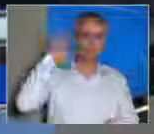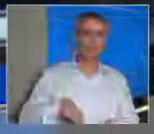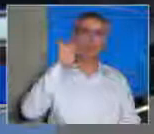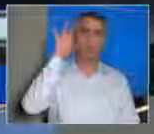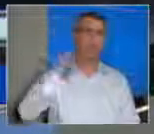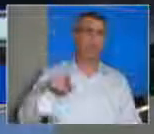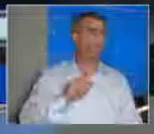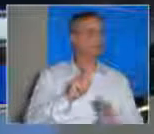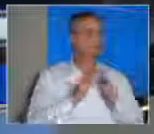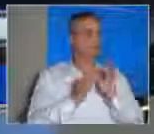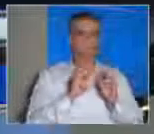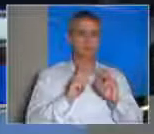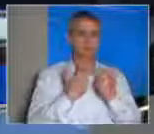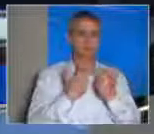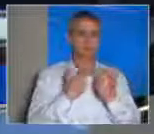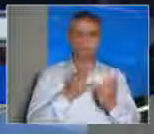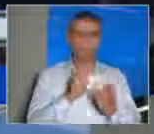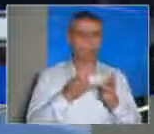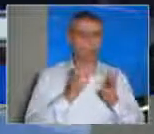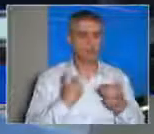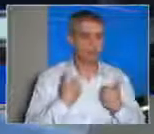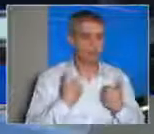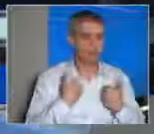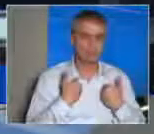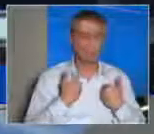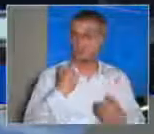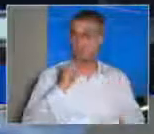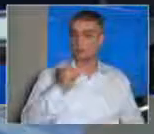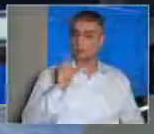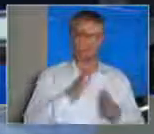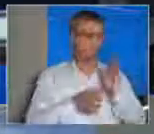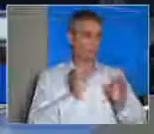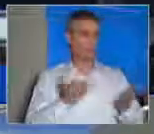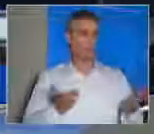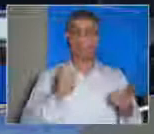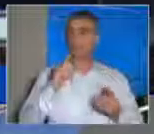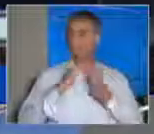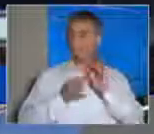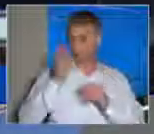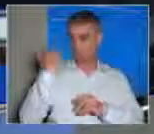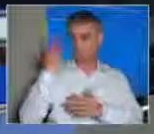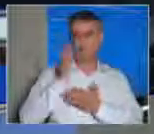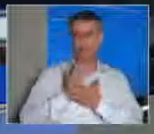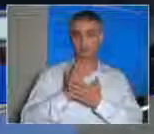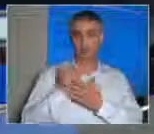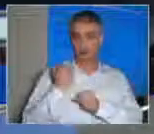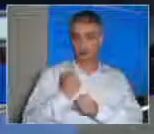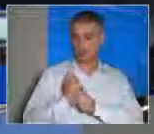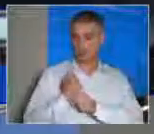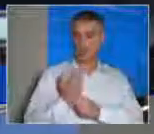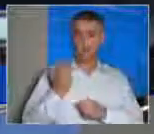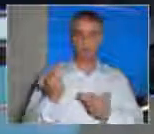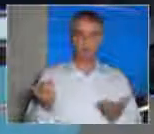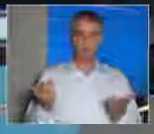עוד ועוד... זה לא ציבור, זה לא זאת השיטה אצלנו. אז אני אומרת, קודם כל, בית משפט היה כבר צריך לה... לעבוד וצריך